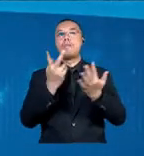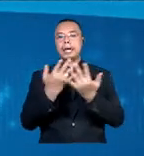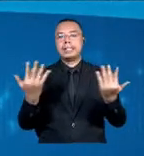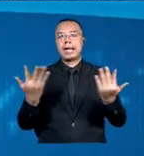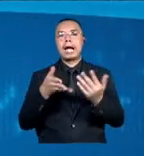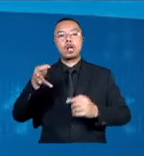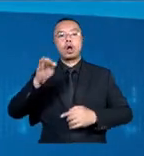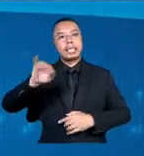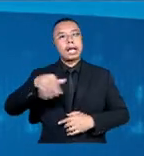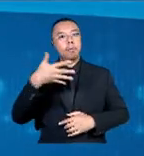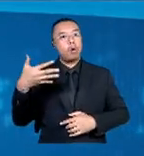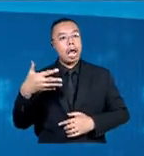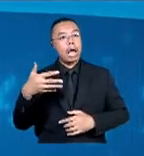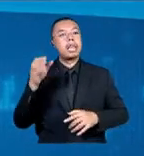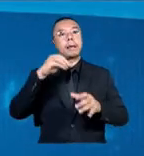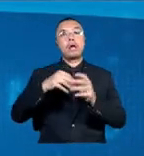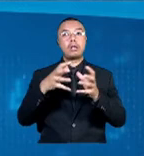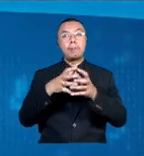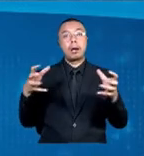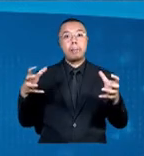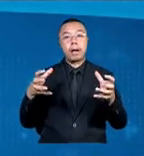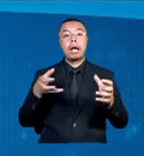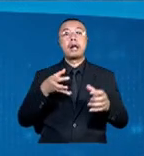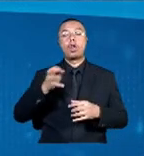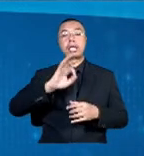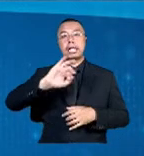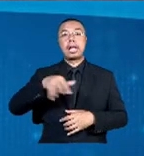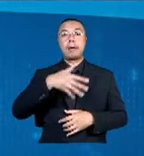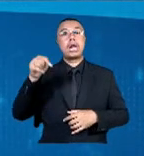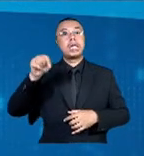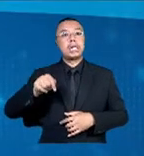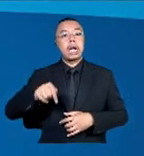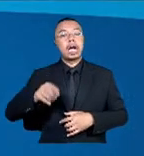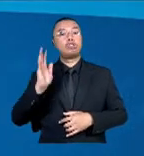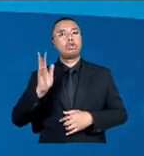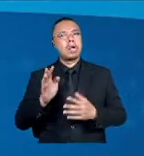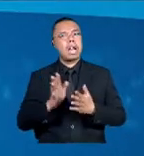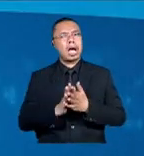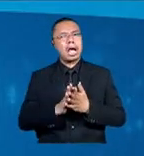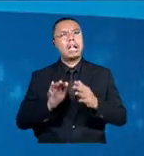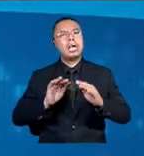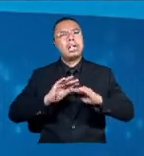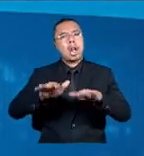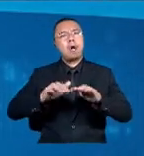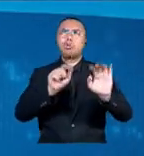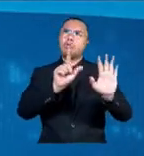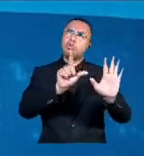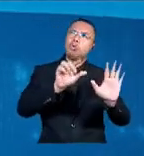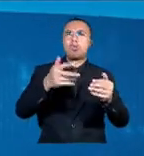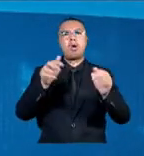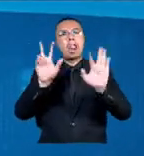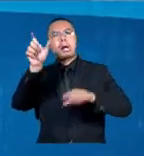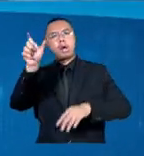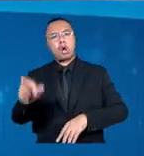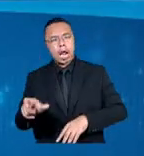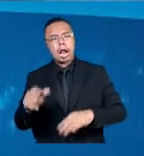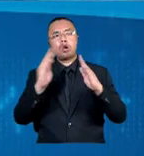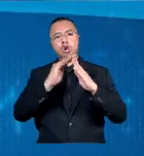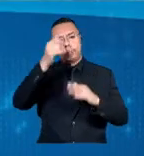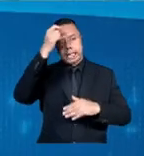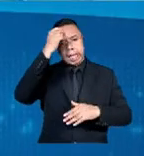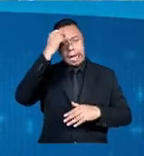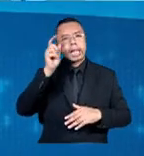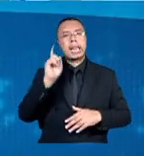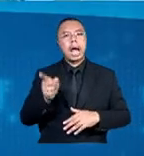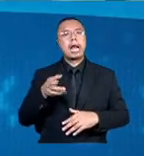Jayapura tentang perkembangan peningkatan COVID di Kota Jayapura. Sekarang dirawat hanya 8 orang di